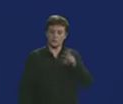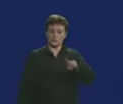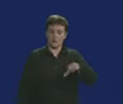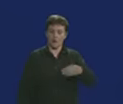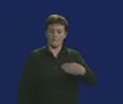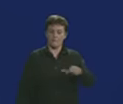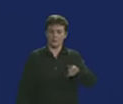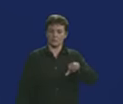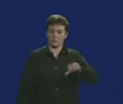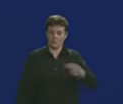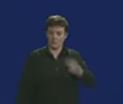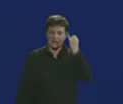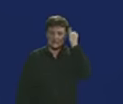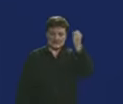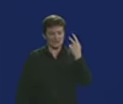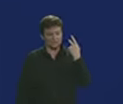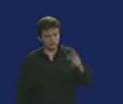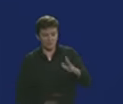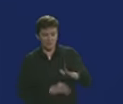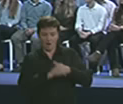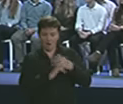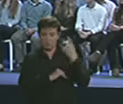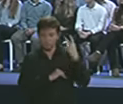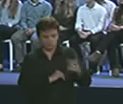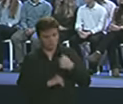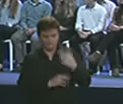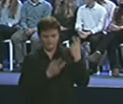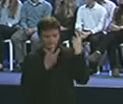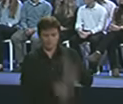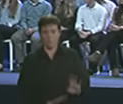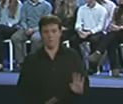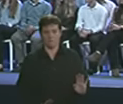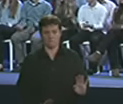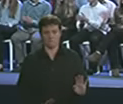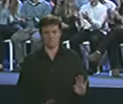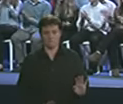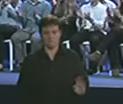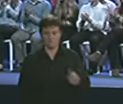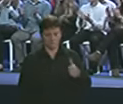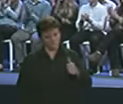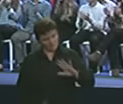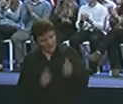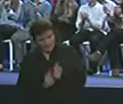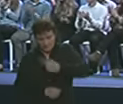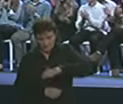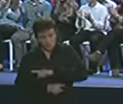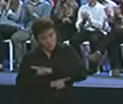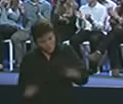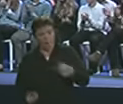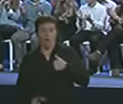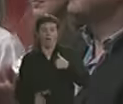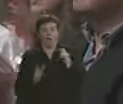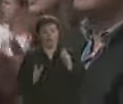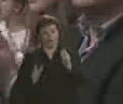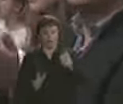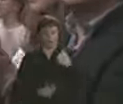ses idées, de ses soutiens et de tout ce qui véhicule derrière lui. Il n'est pas avec nous, ça tombe bien, nous